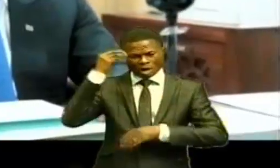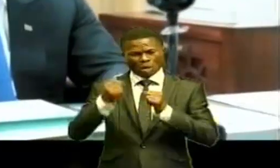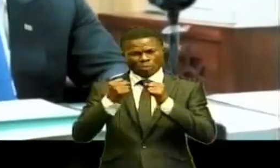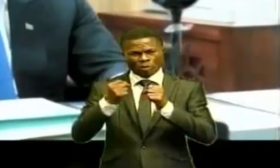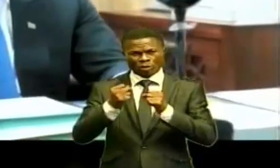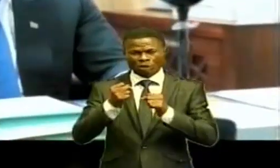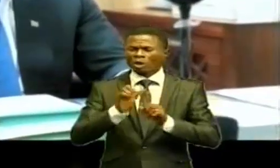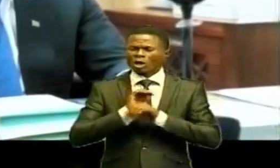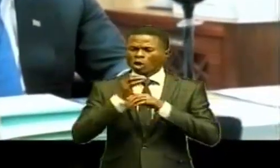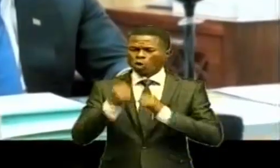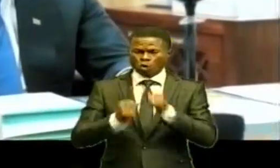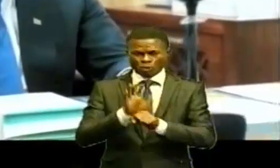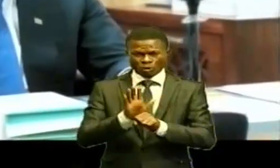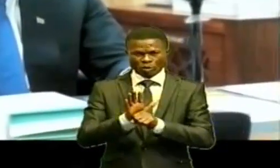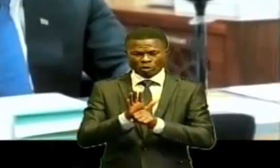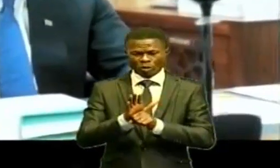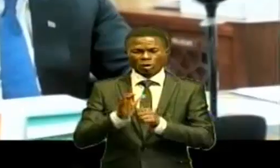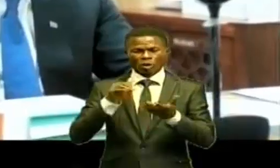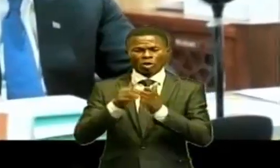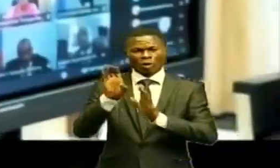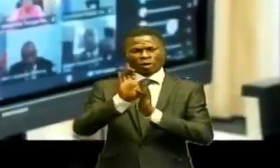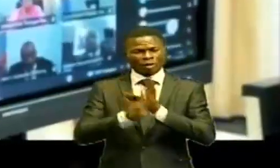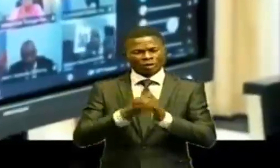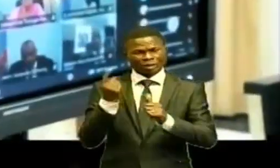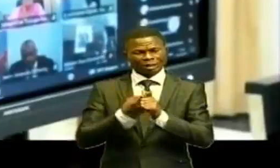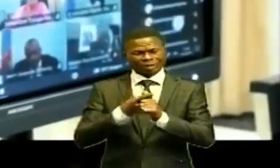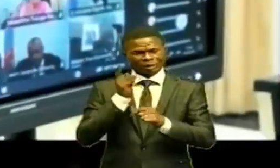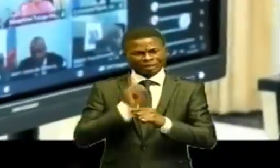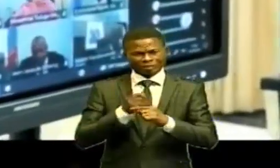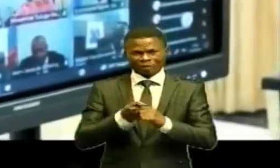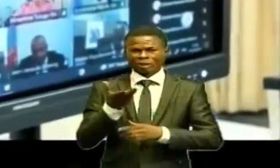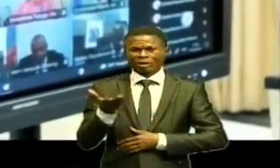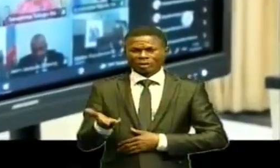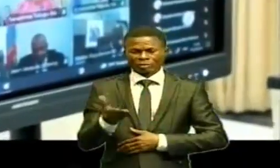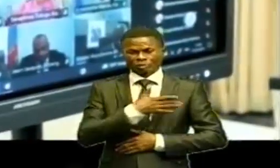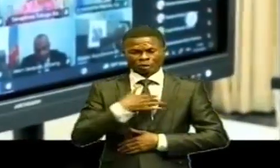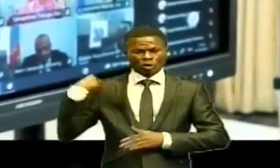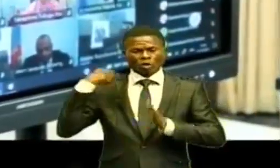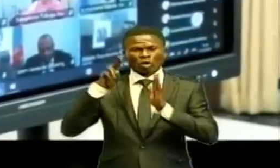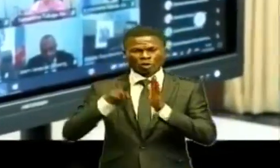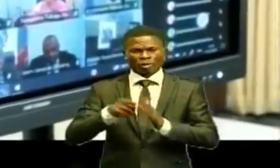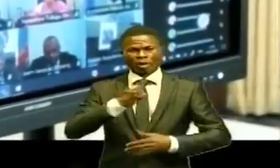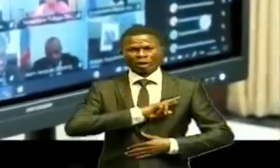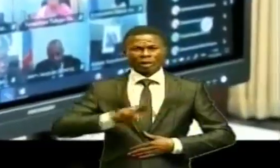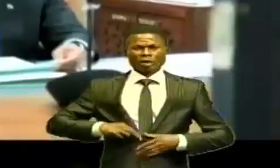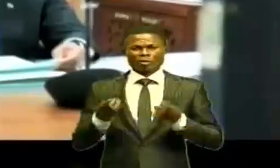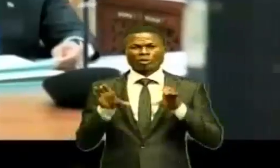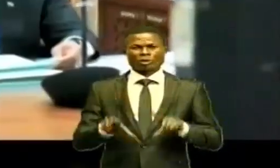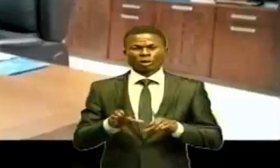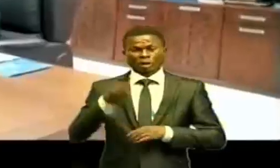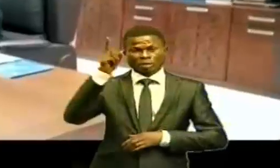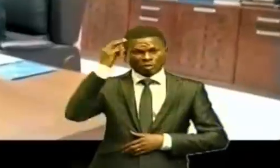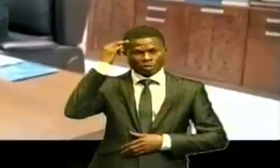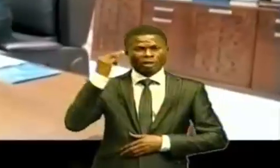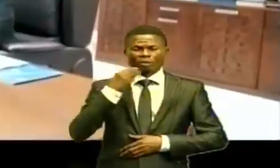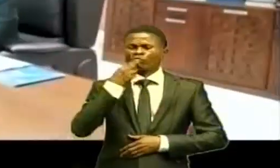leur abnégation, en dépit des conditions de travail difficiles. Au nom du gouvernement de la République, le Premier ministre